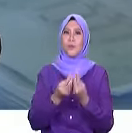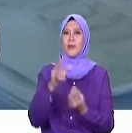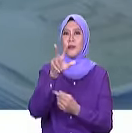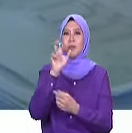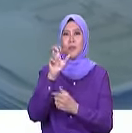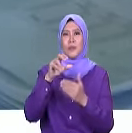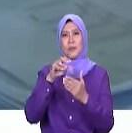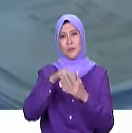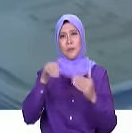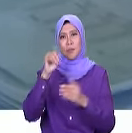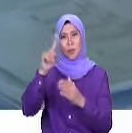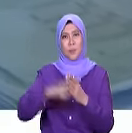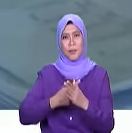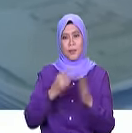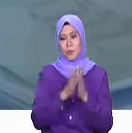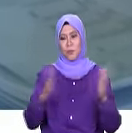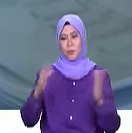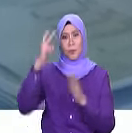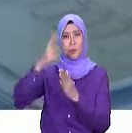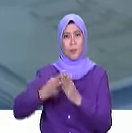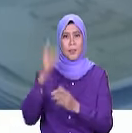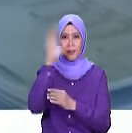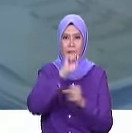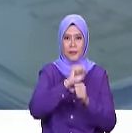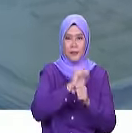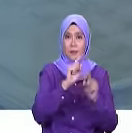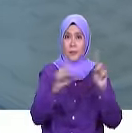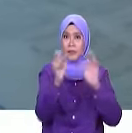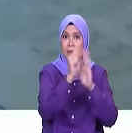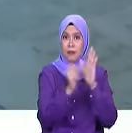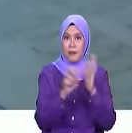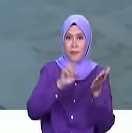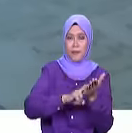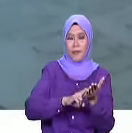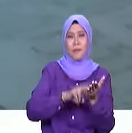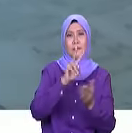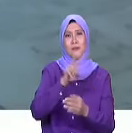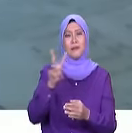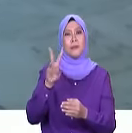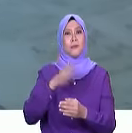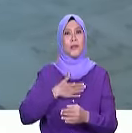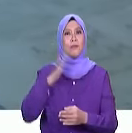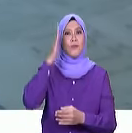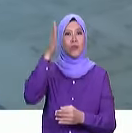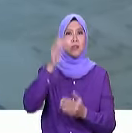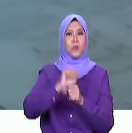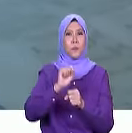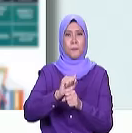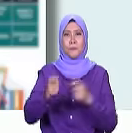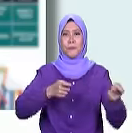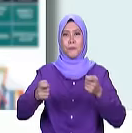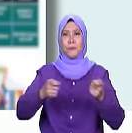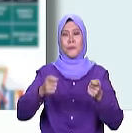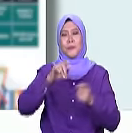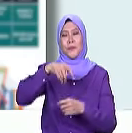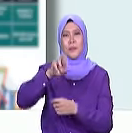RM300 sebulan bagi tempoh 2 bulan. Carian pekerjaan dengan syarat mendaftar dalam portal My Future Jobs di bawah kendalian